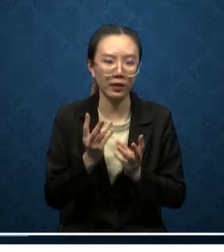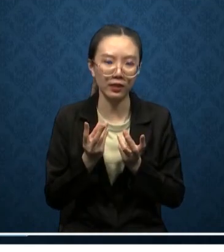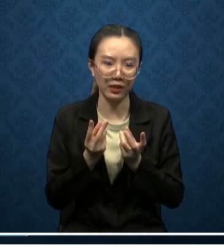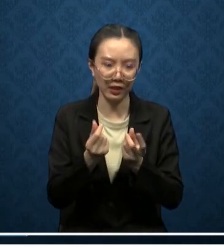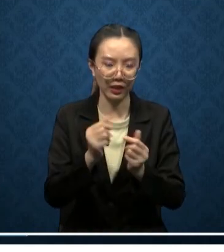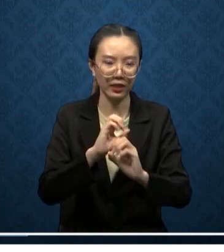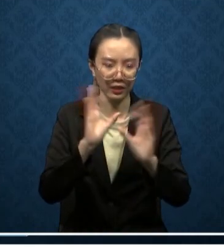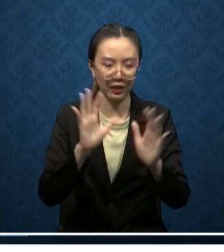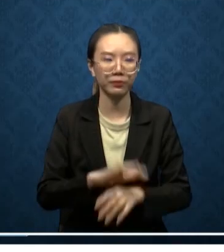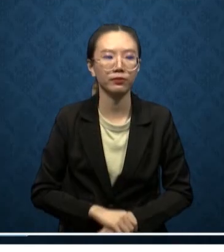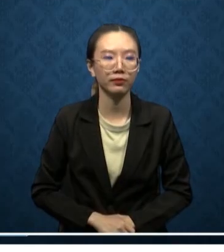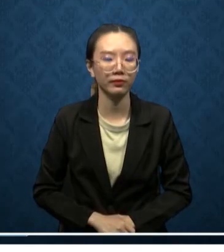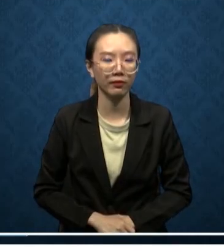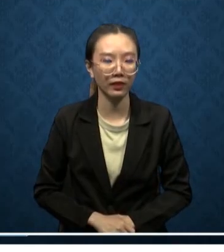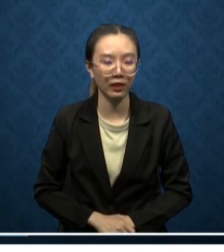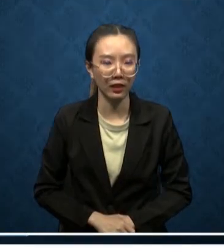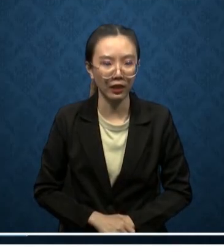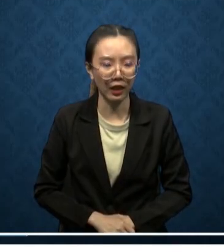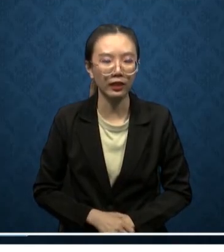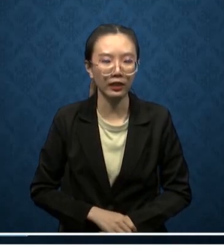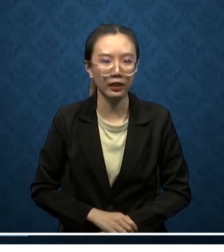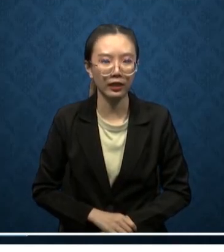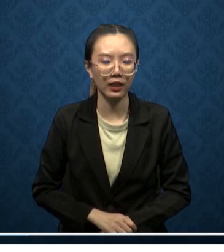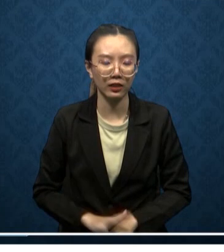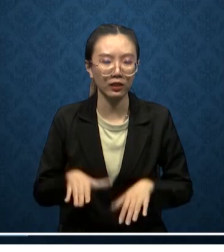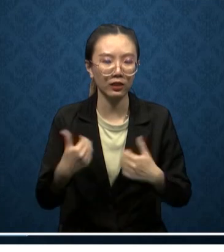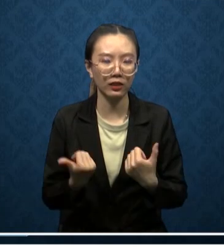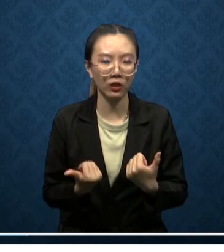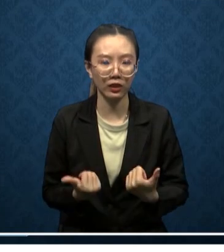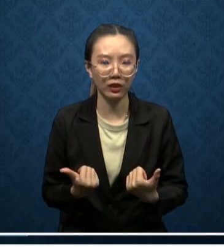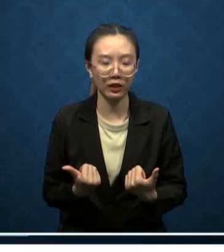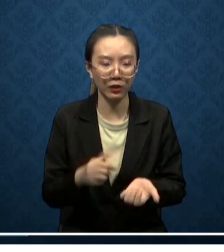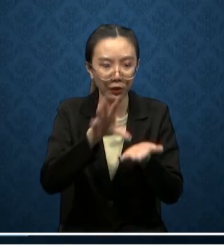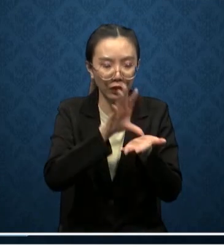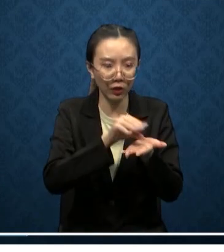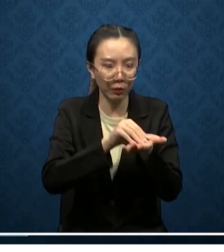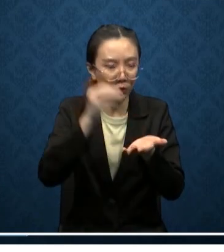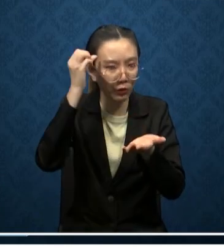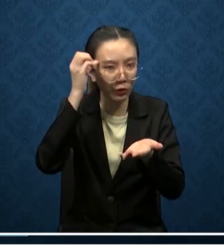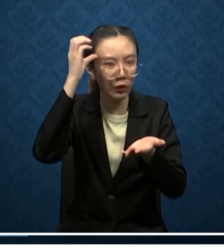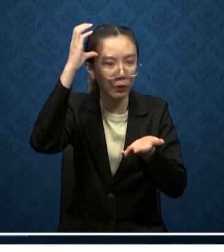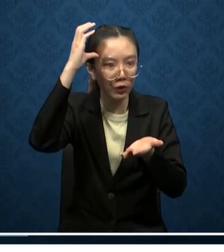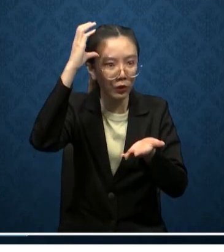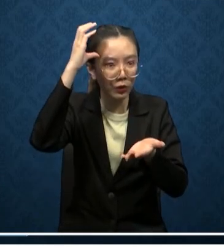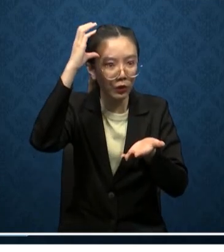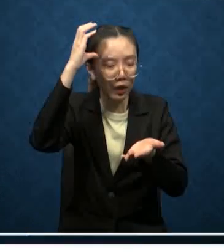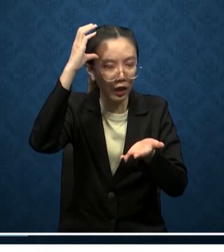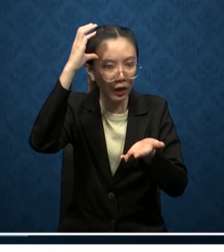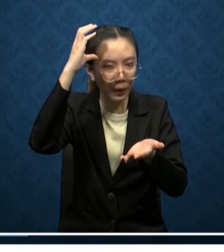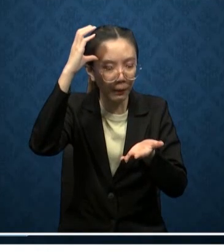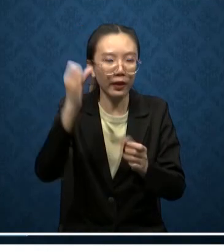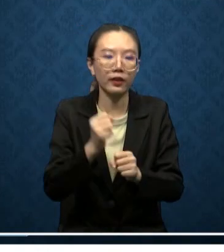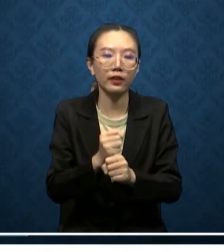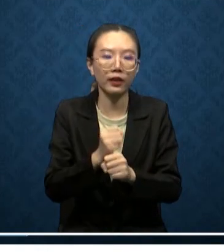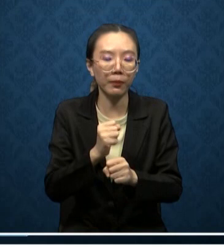ประการนึงของเกษตรอาชวะคือการขยายผลนะครับขณะนี้ในการนำข้อมูลความรู้เรื่องนี้มาขยายผลมันจะกลายเป็นการขาย